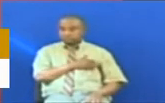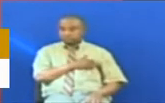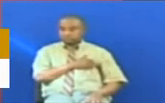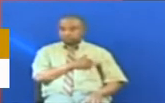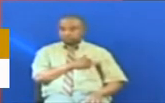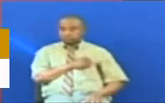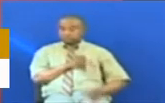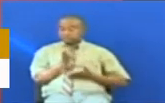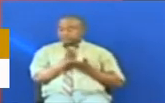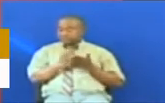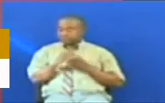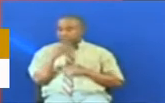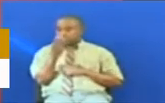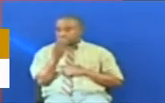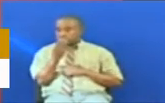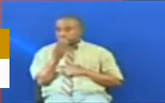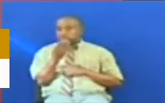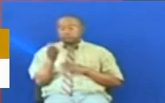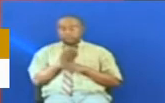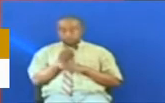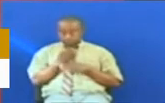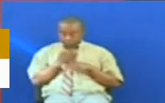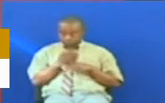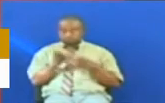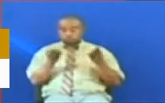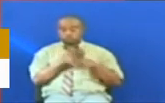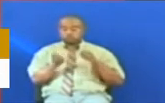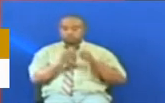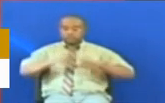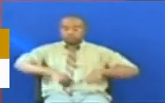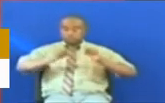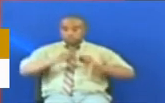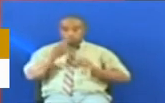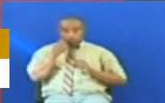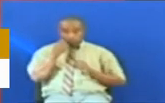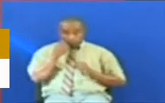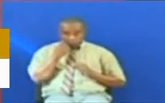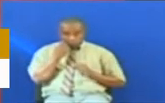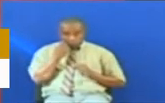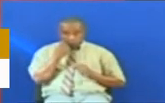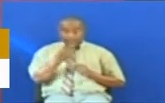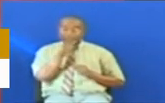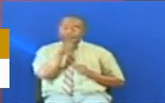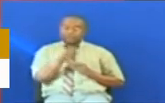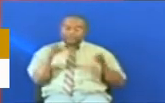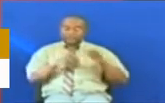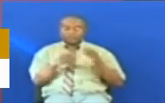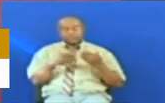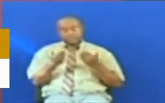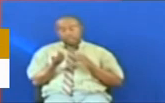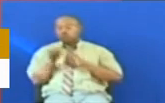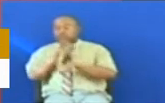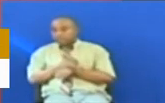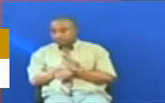3 ambayo inaunga organs of the authority, ukiangalia executive committee na technical advisory committee zilizoundwa,